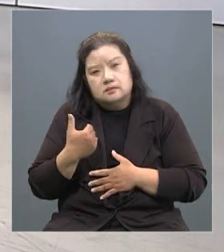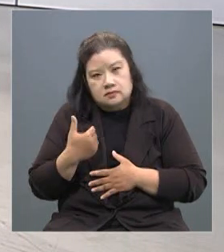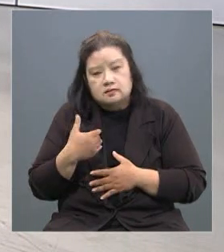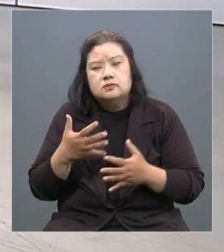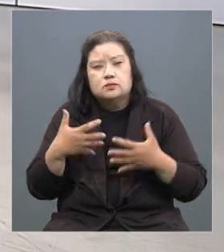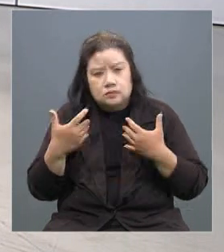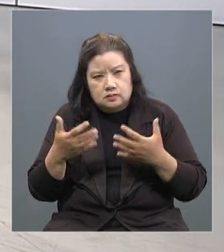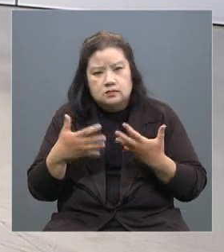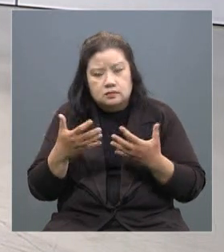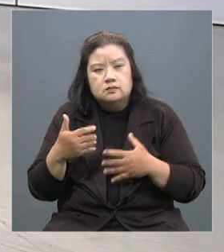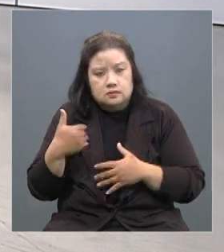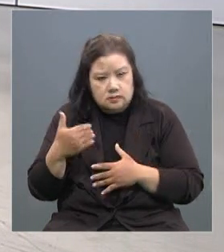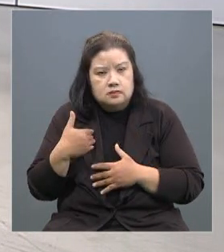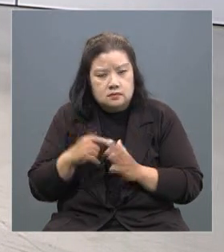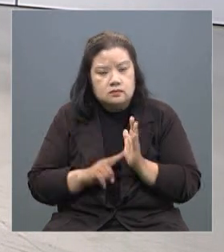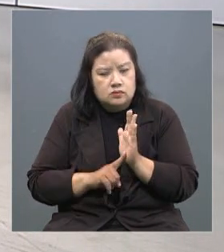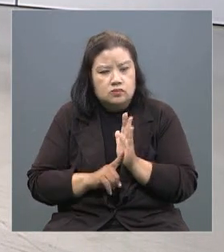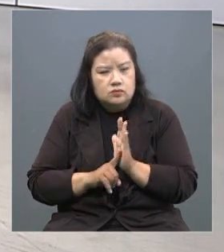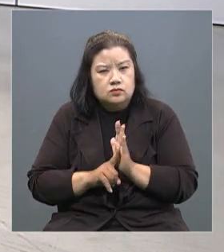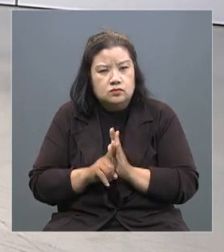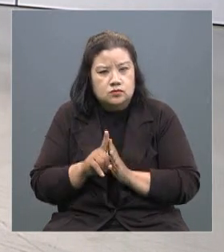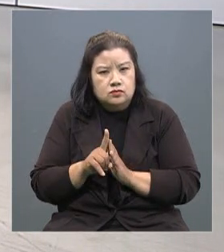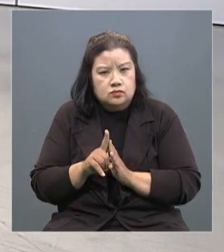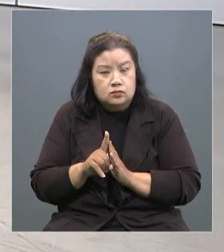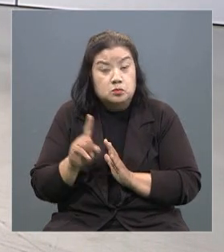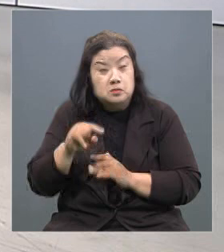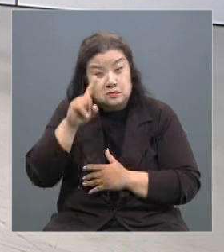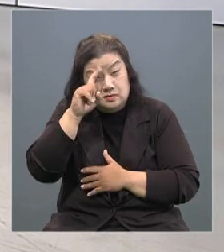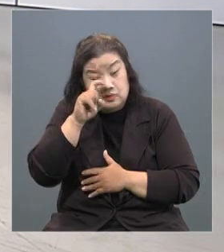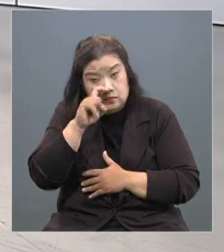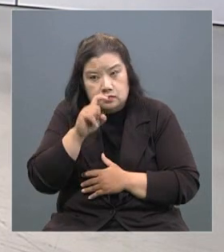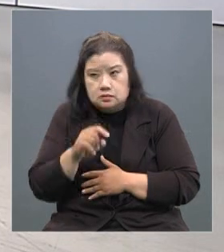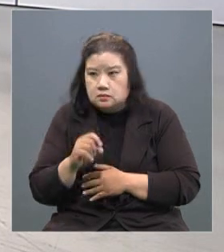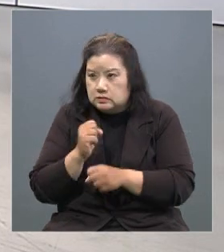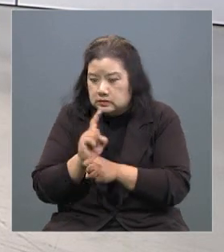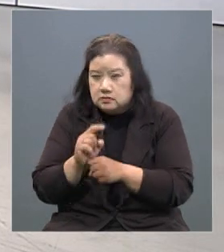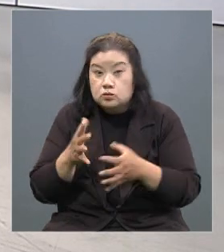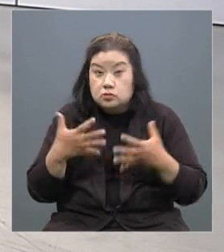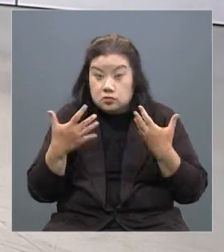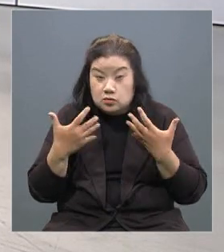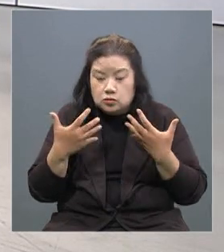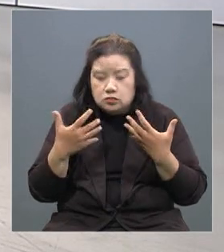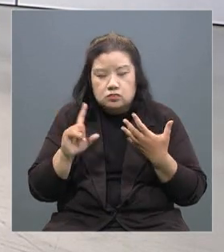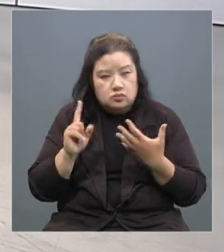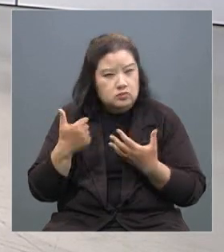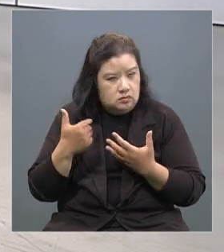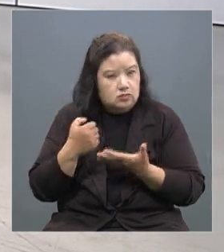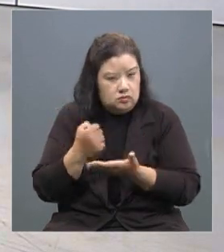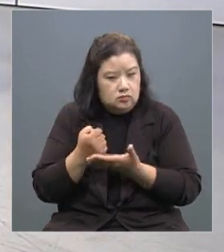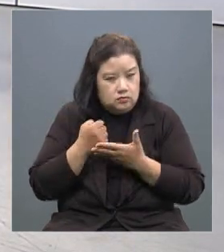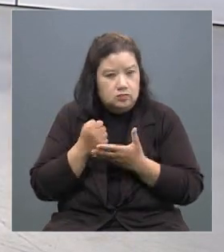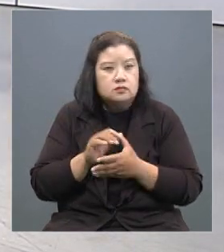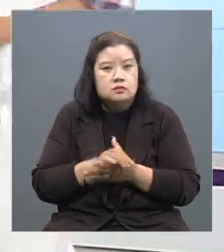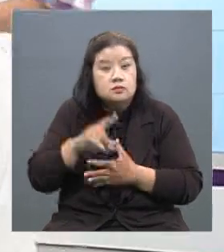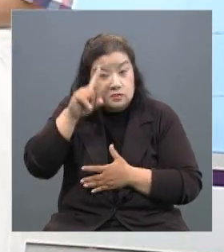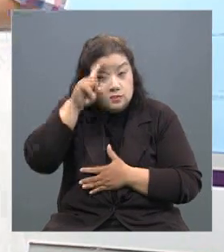ระดับเพิ่มขึ้นไปเที่ยวช่วงสุดสัปดาห์นี้อุปกรณ์คลายร้อนเตรียมให้พร้อมด้วยนะคะเพราะเสาร์อ